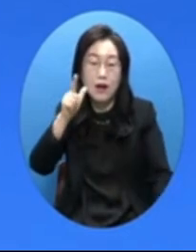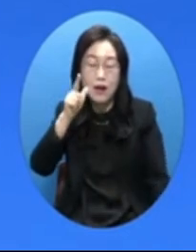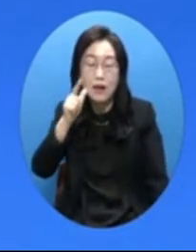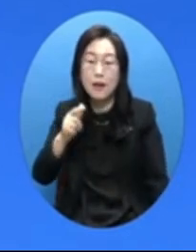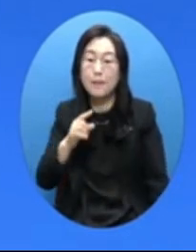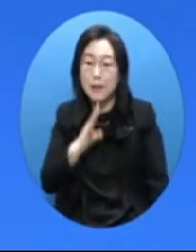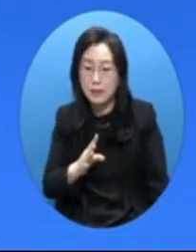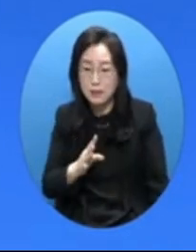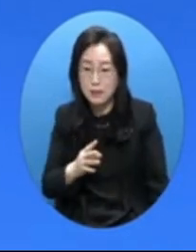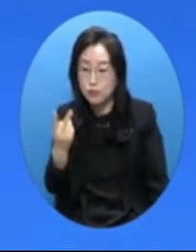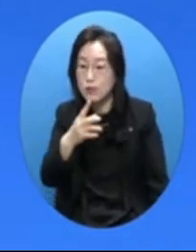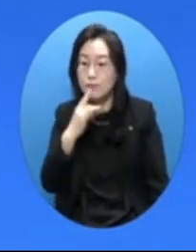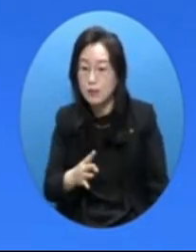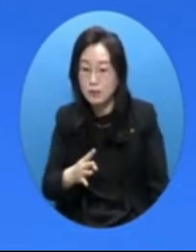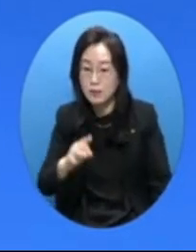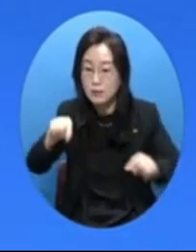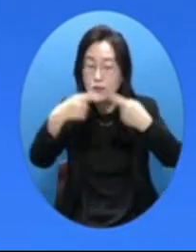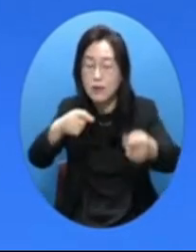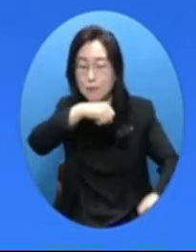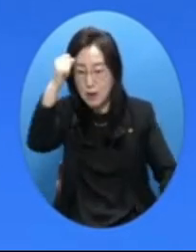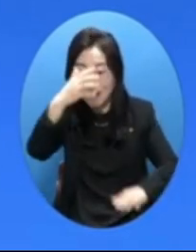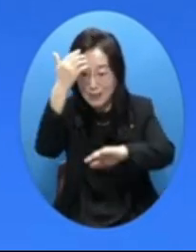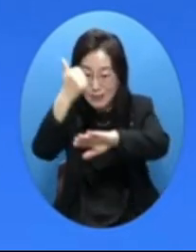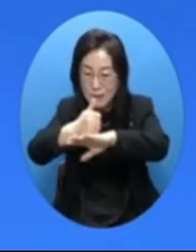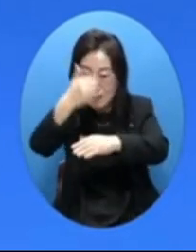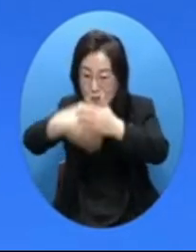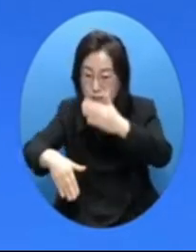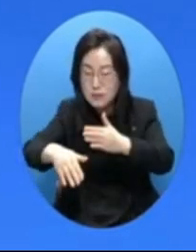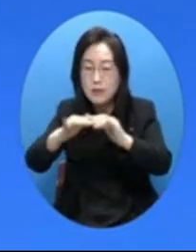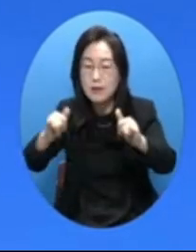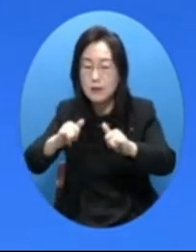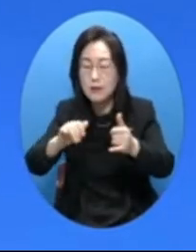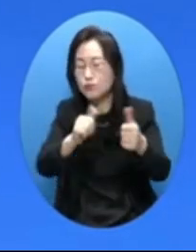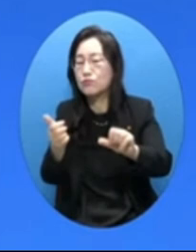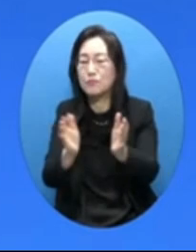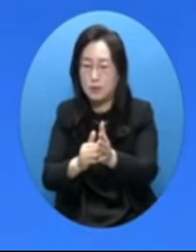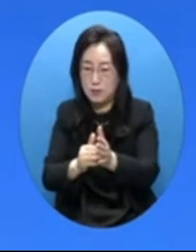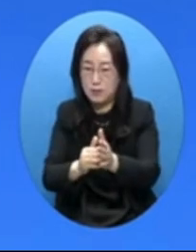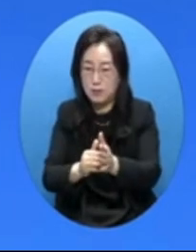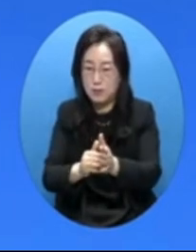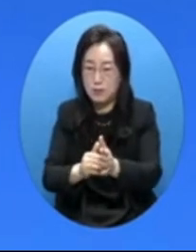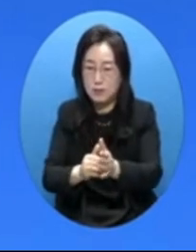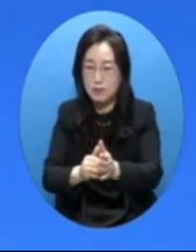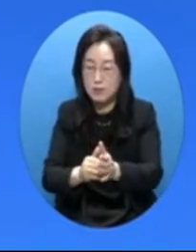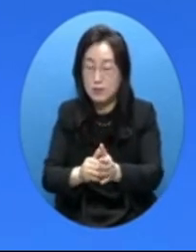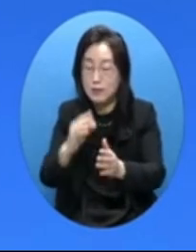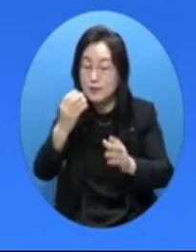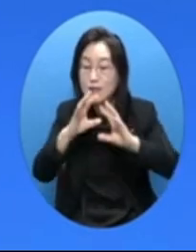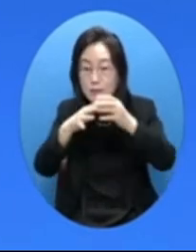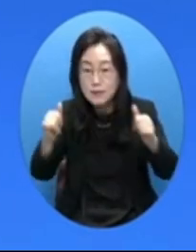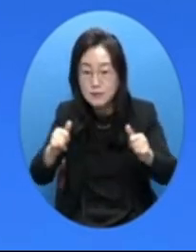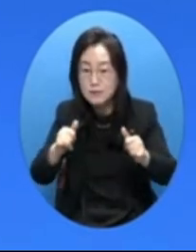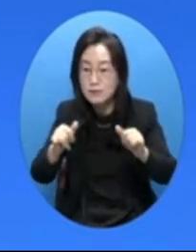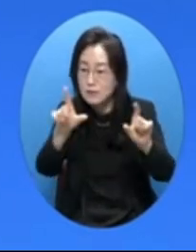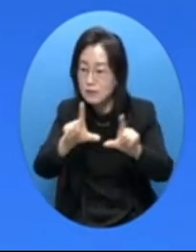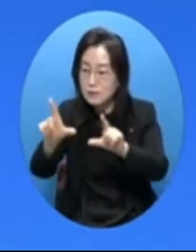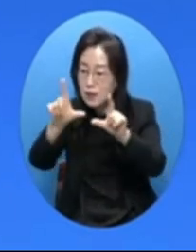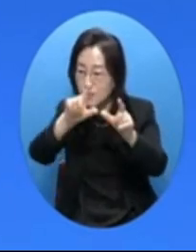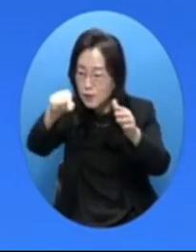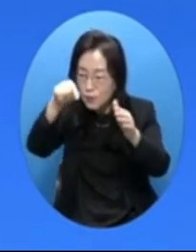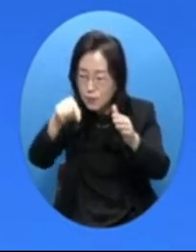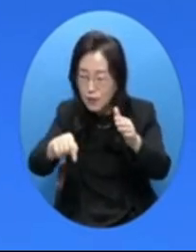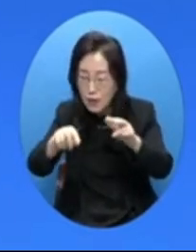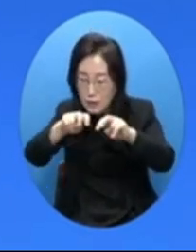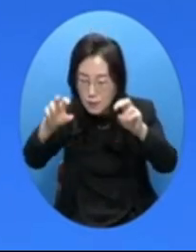거기서 삶을 마쳤습니다 그래서 이스라엘 백성이 그 삶 가운데 갖고 있는